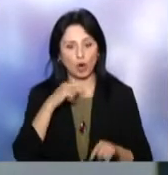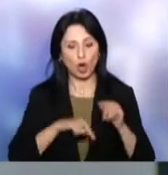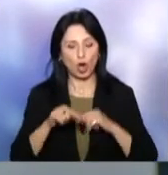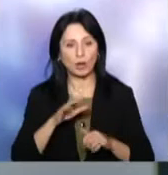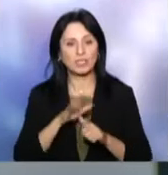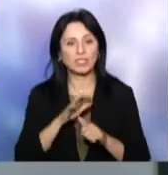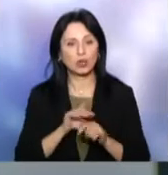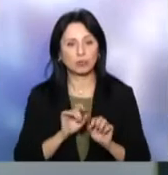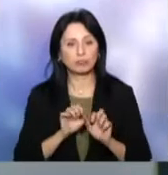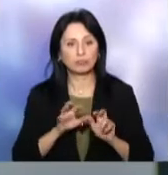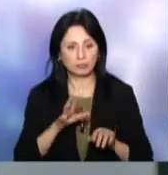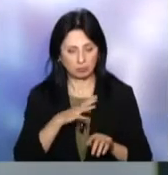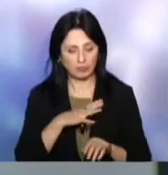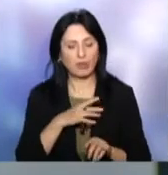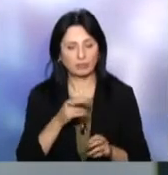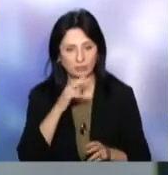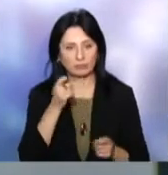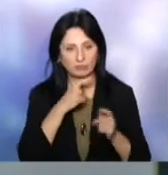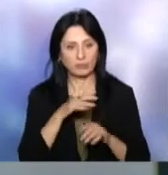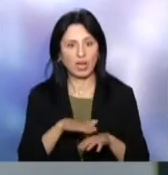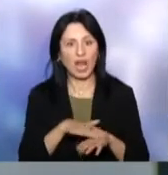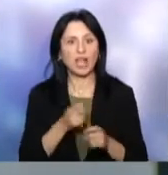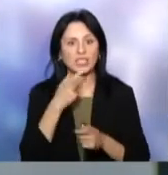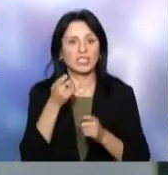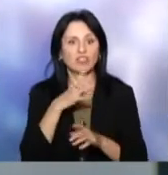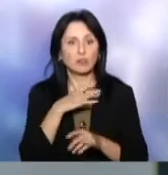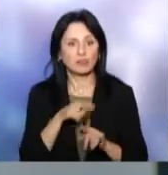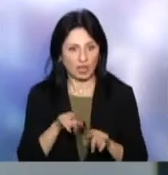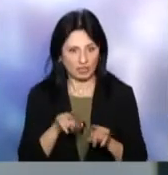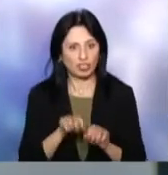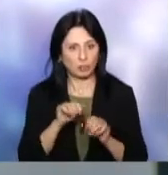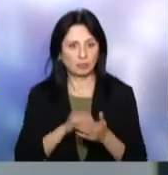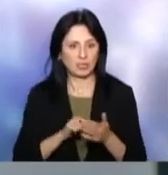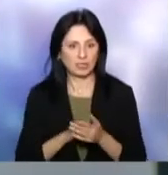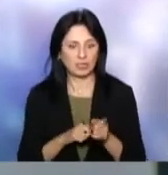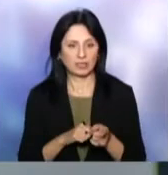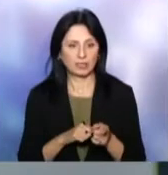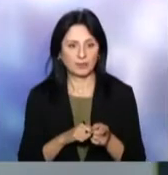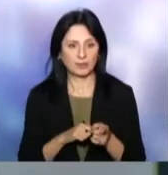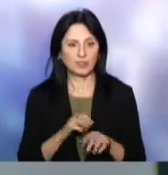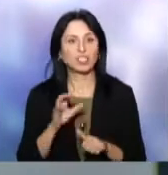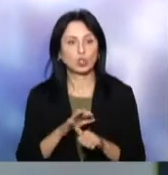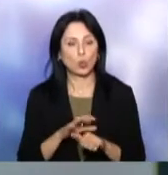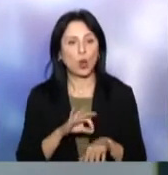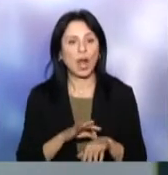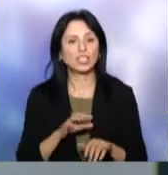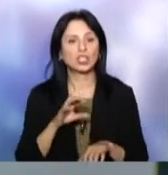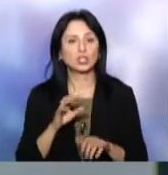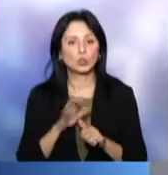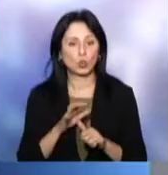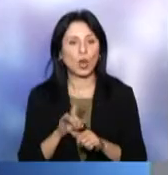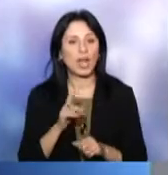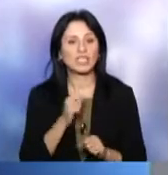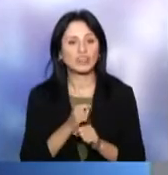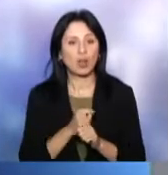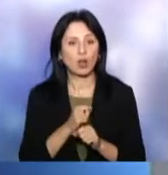იმუნური სისტემის დაქვეითებას და ასეთი ტიპის პრეპარატს ხანგრძლივად ღებულობენ, ასევე შეიძლება იყოს ერთ-ერთი მიზეზი. და რას